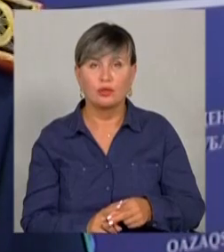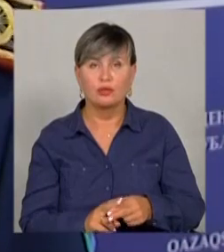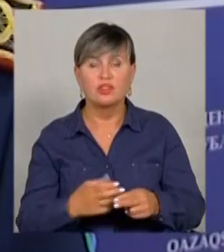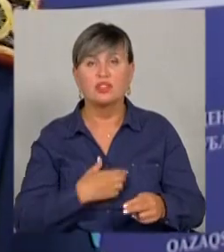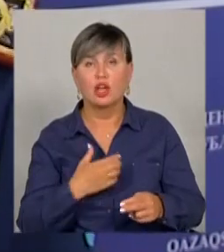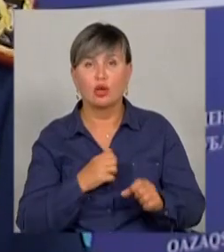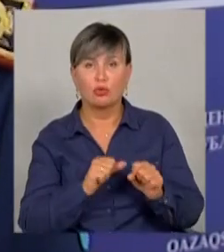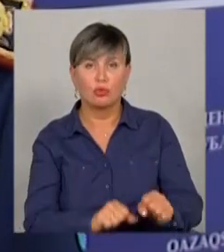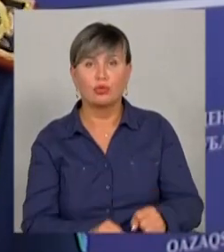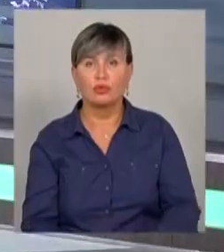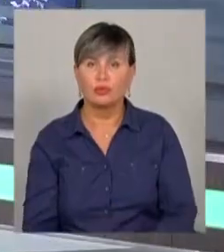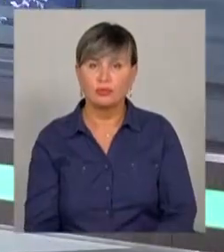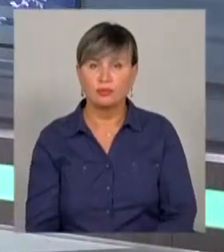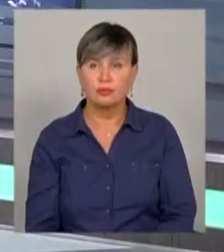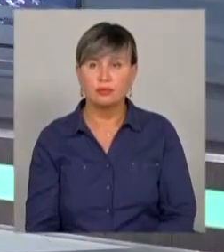страхует.